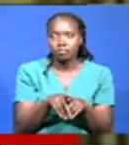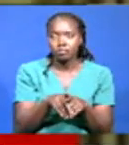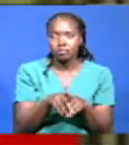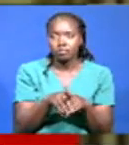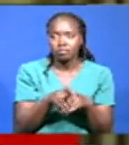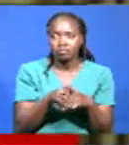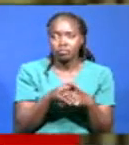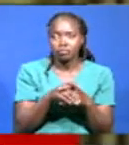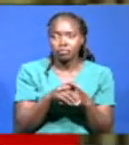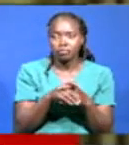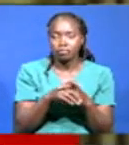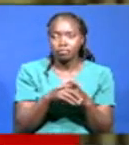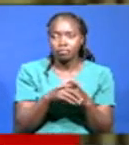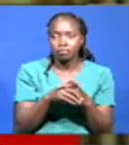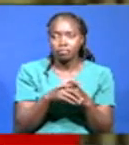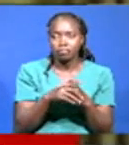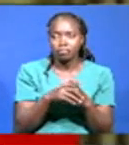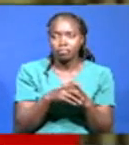amekubali.